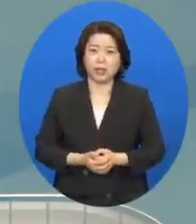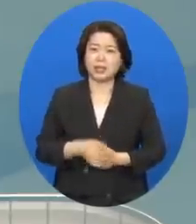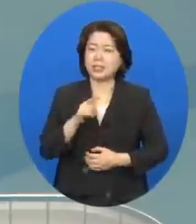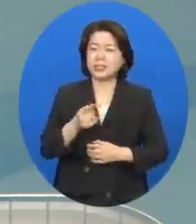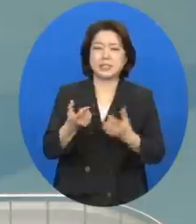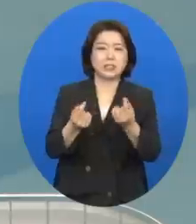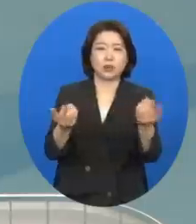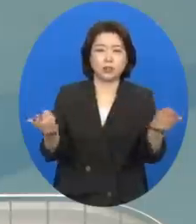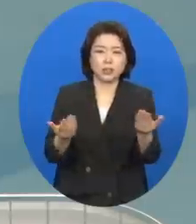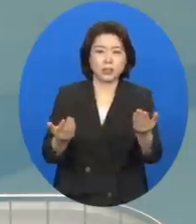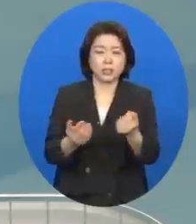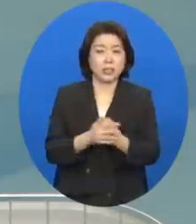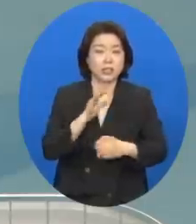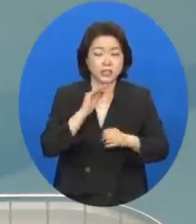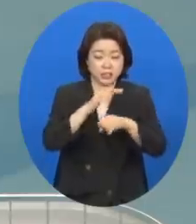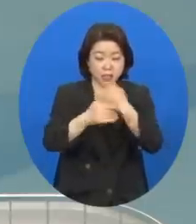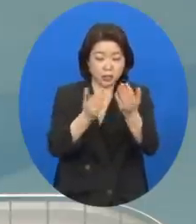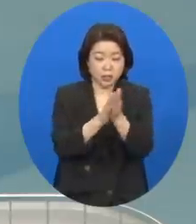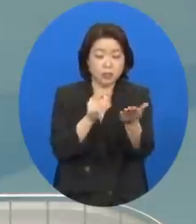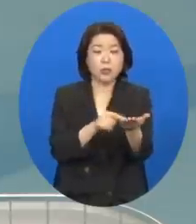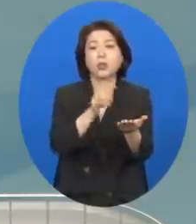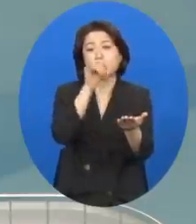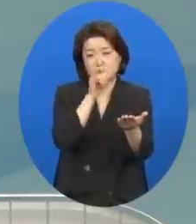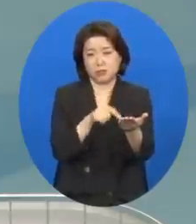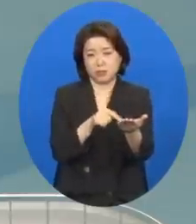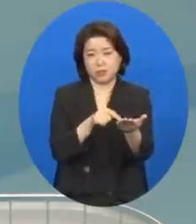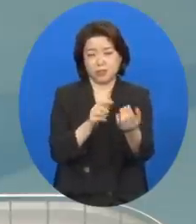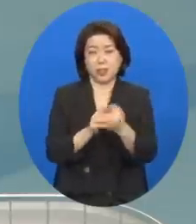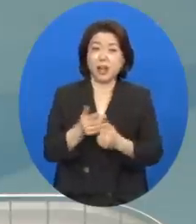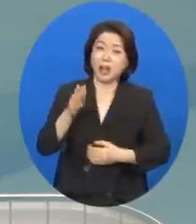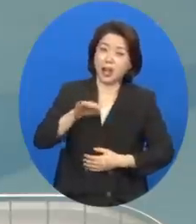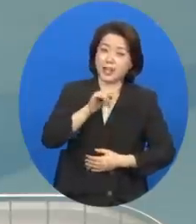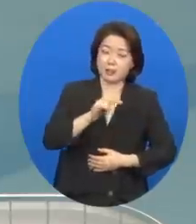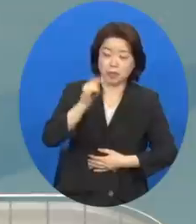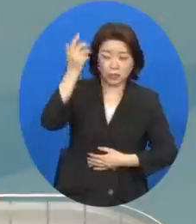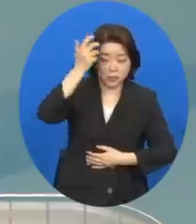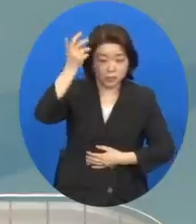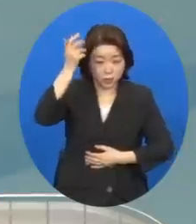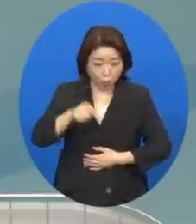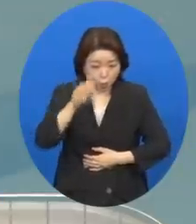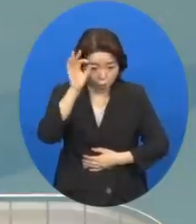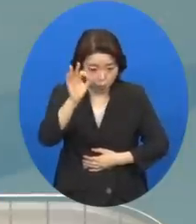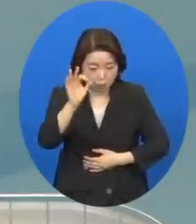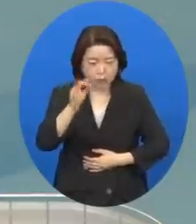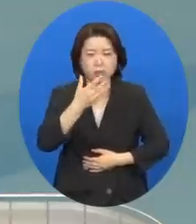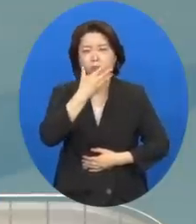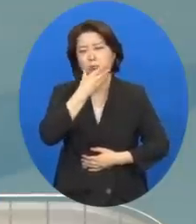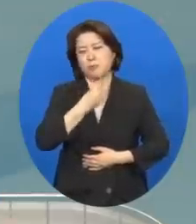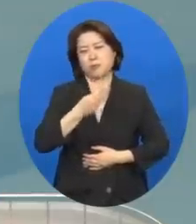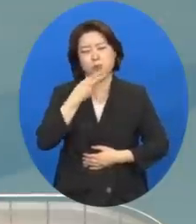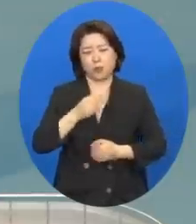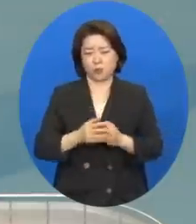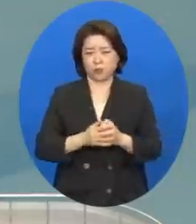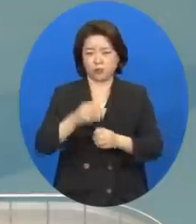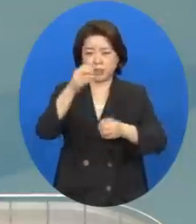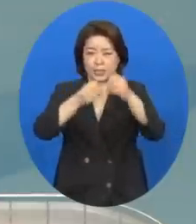일이 실제로 성경에도 나옵니다. 그렇지만 그 영혼은 복이 안 돼요. 시편 106편